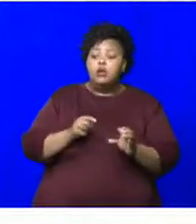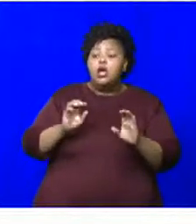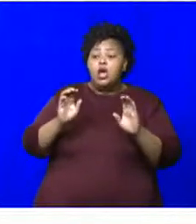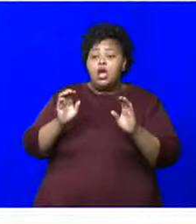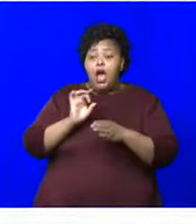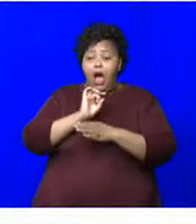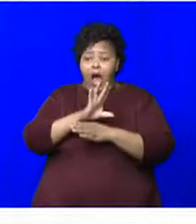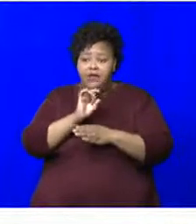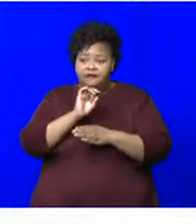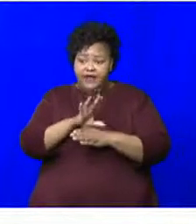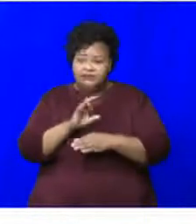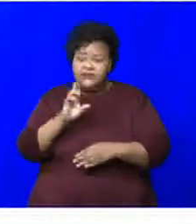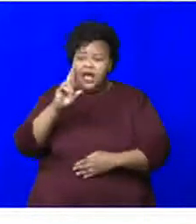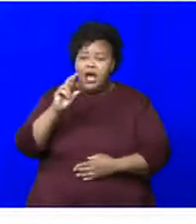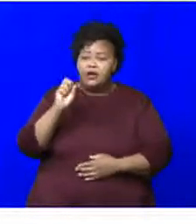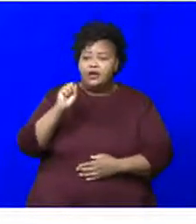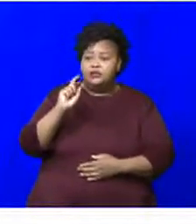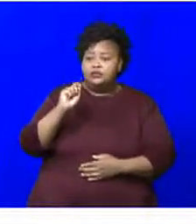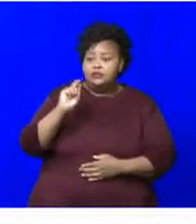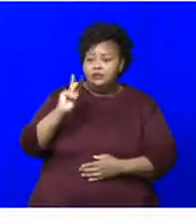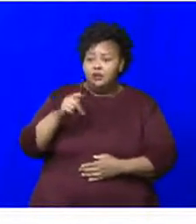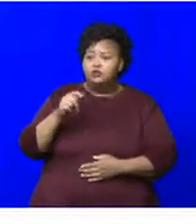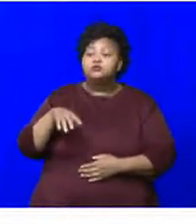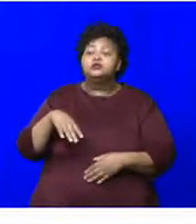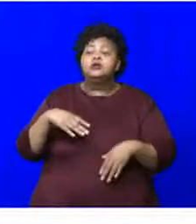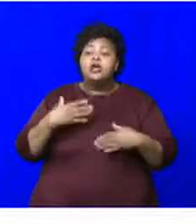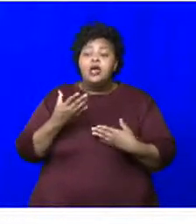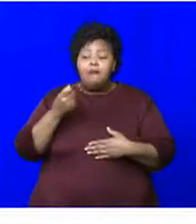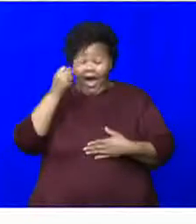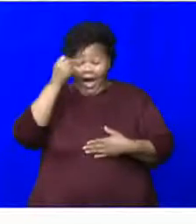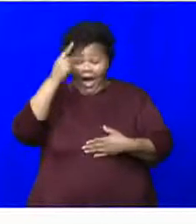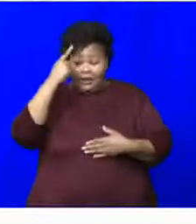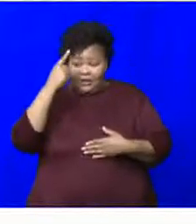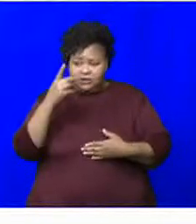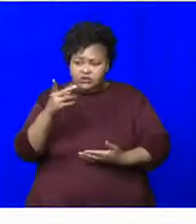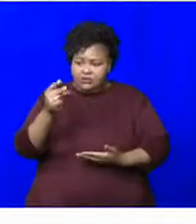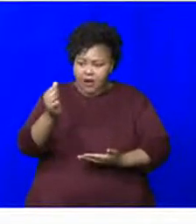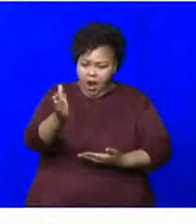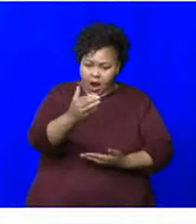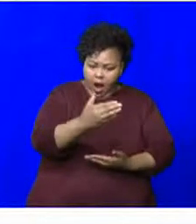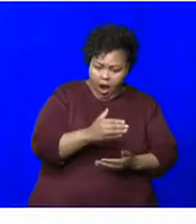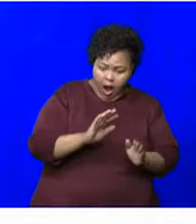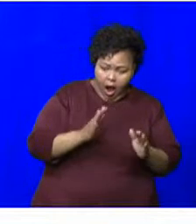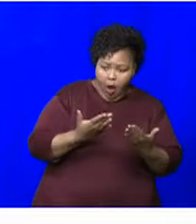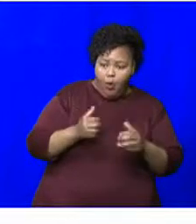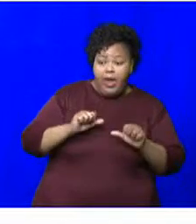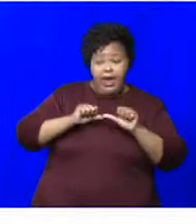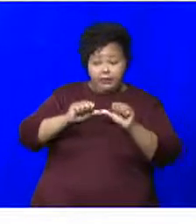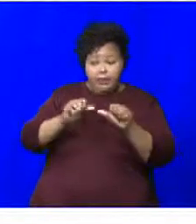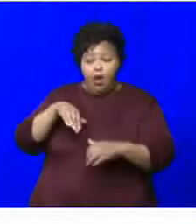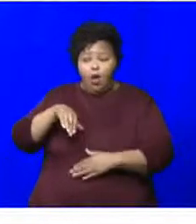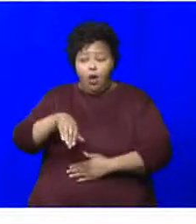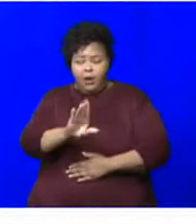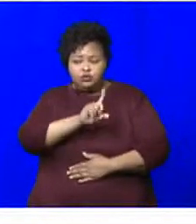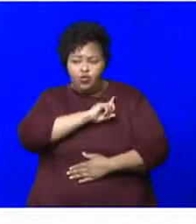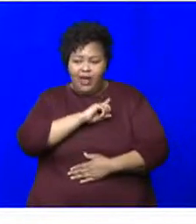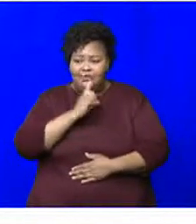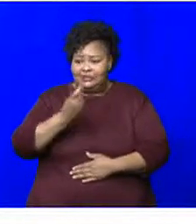imali kuze itawukhona kudimela. Ndzabeni Eswatini TV kubika Themnkosi Mavimbela nginamuzi